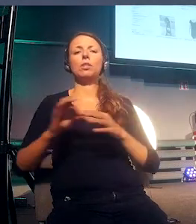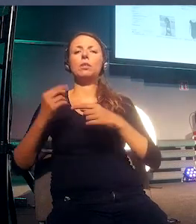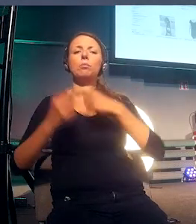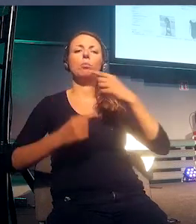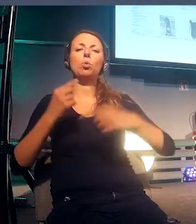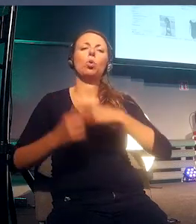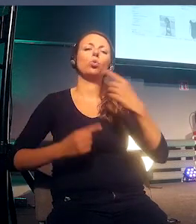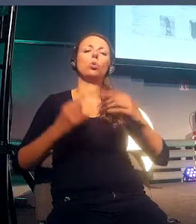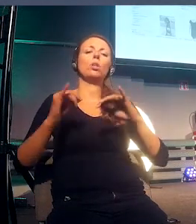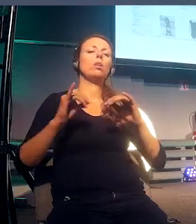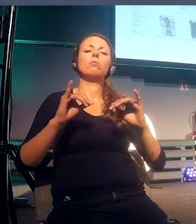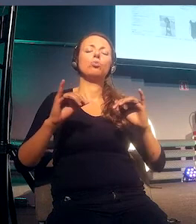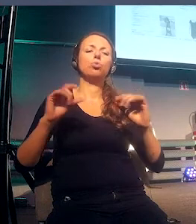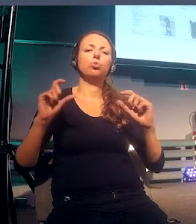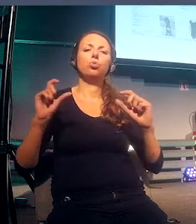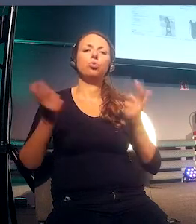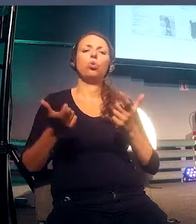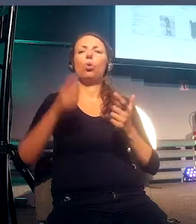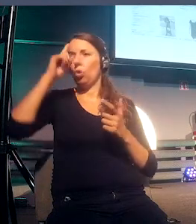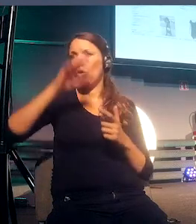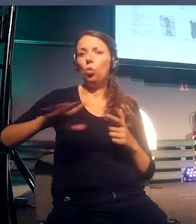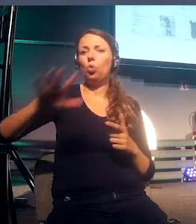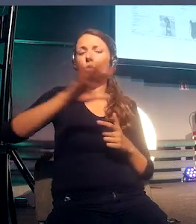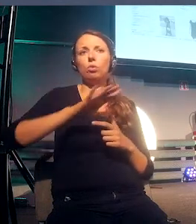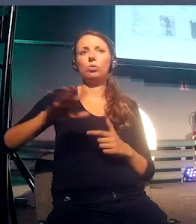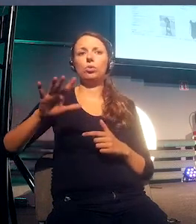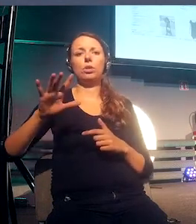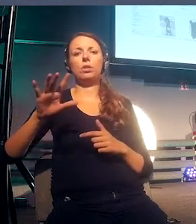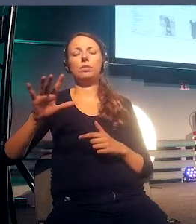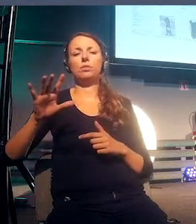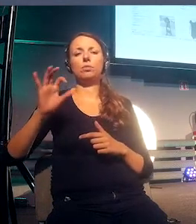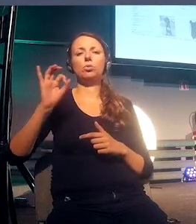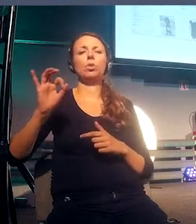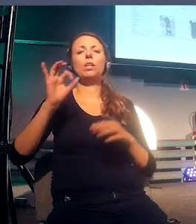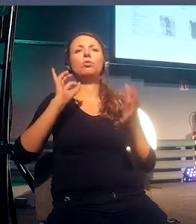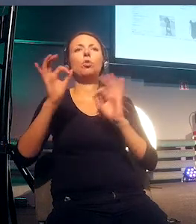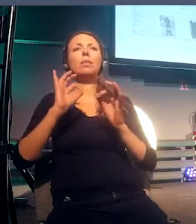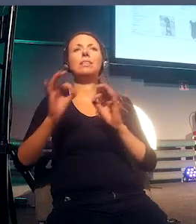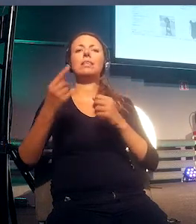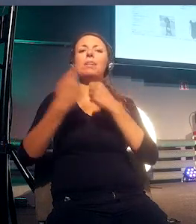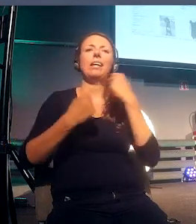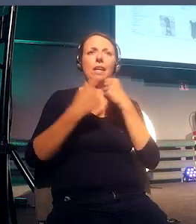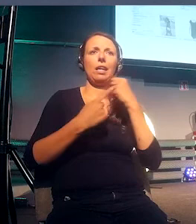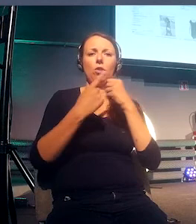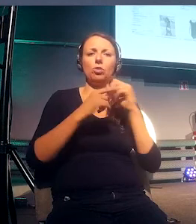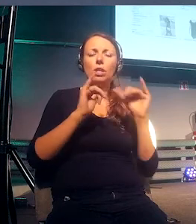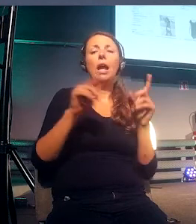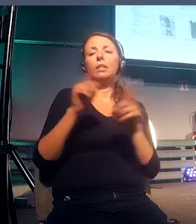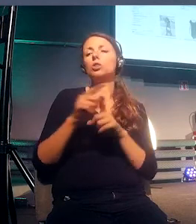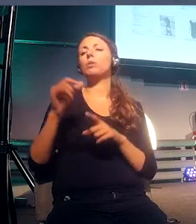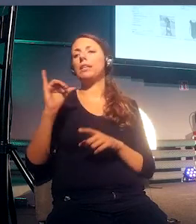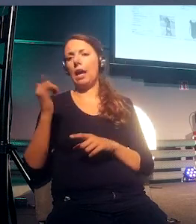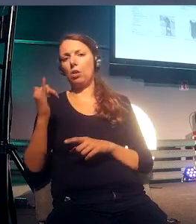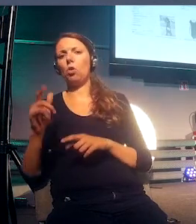badań, co mówią nam na temat ludzi, ich zwyczajów, dane ilościowe, ale też jakościowo podchodzimy do tego, co